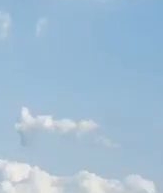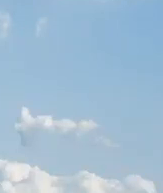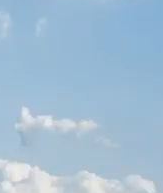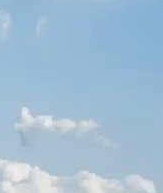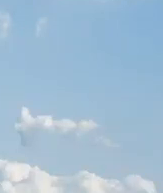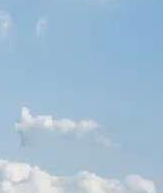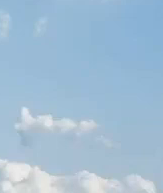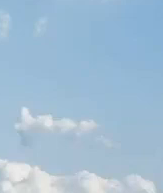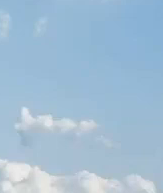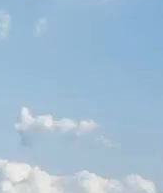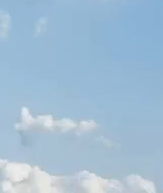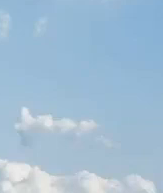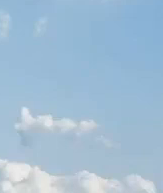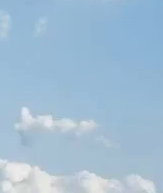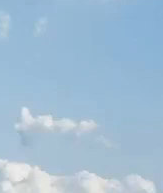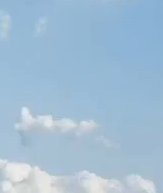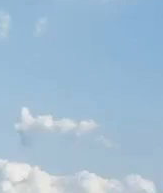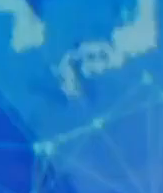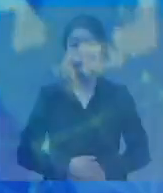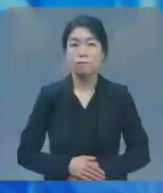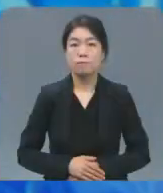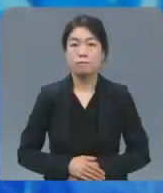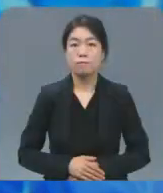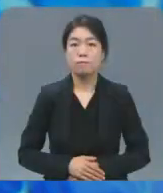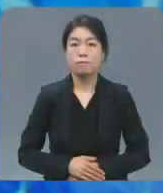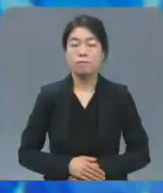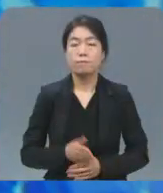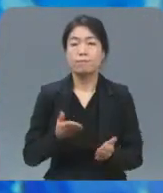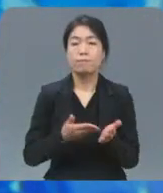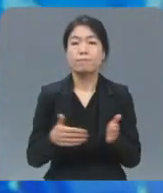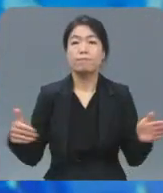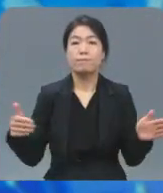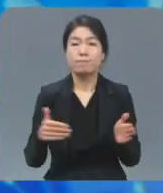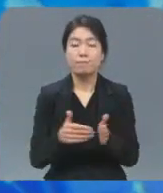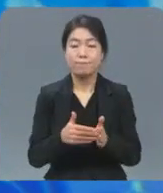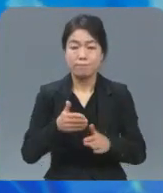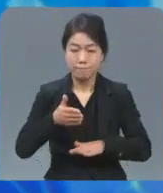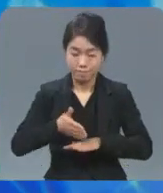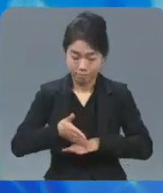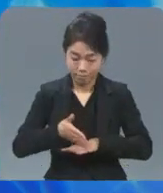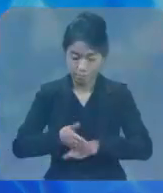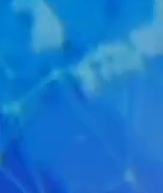날씨 정보였습니다. 뉴스를 마칩니다. 여러분 고맙습니다.